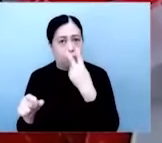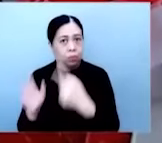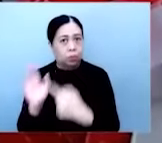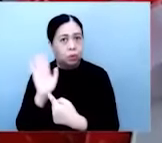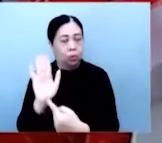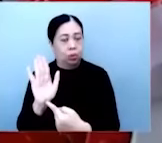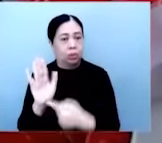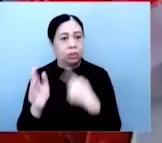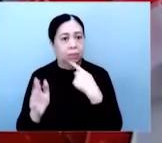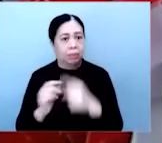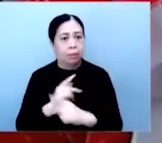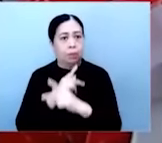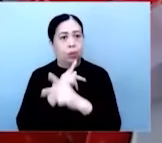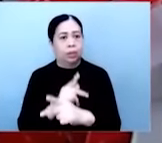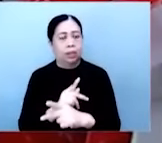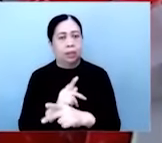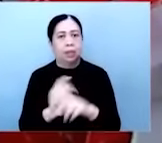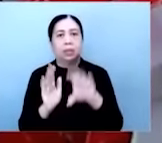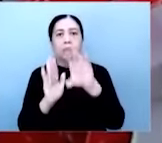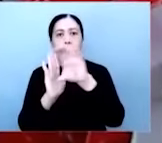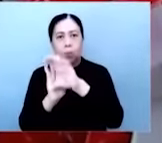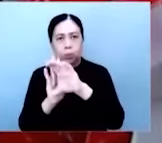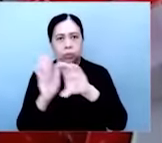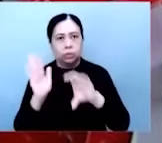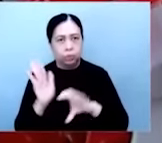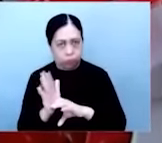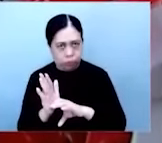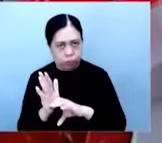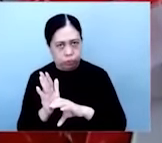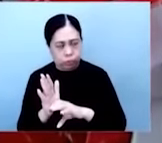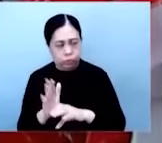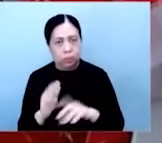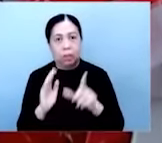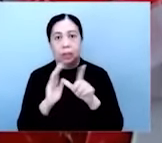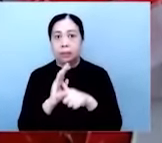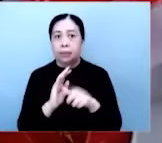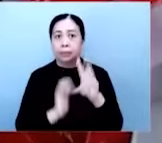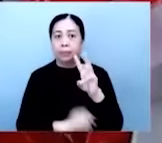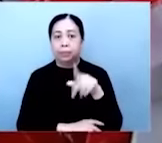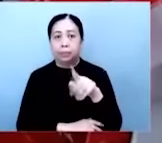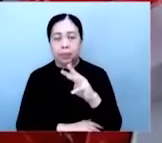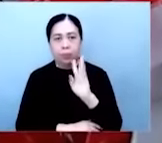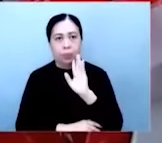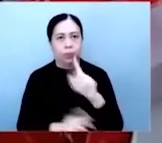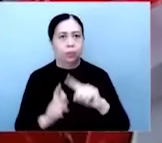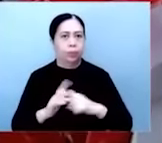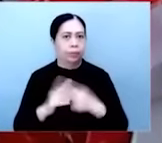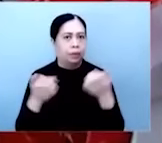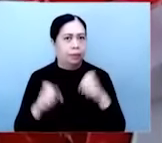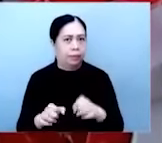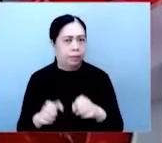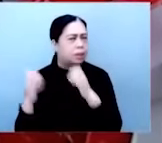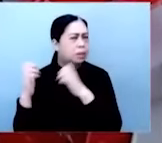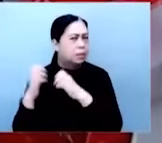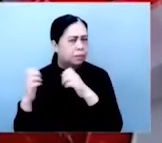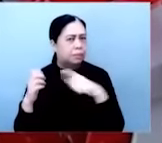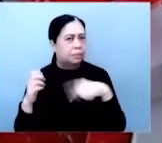nakalagay, Protect the Constitution. Mamayang alas 6 ng gabi, magsisimula ang event. Inaasahan natin